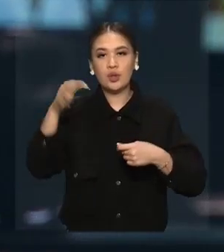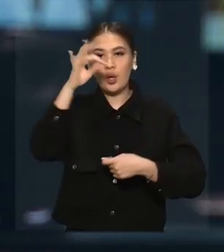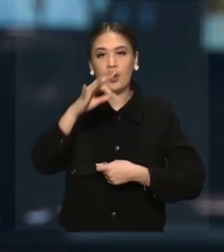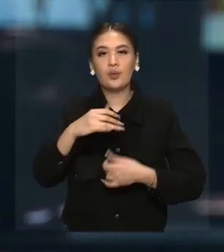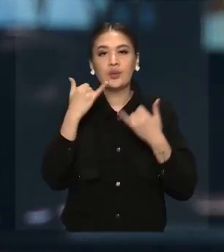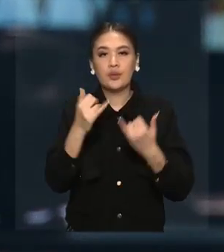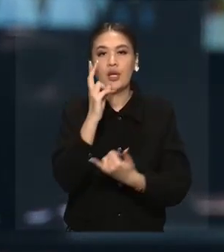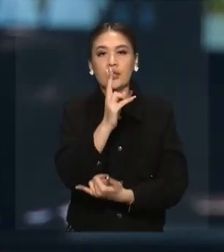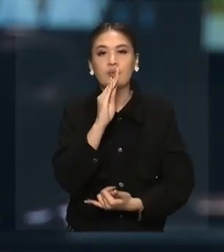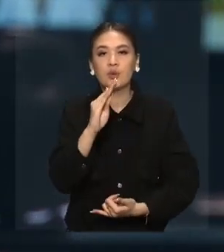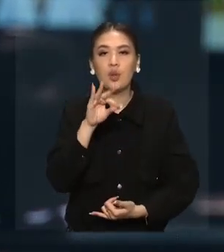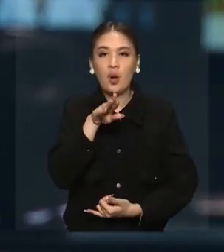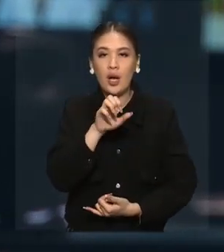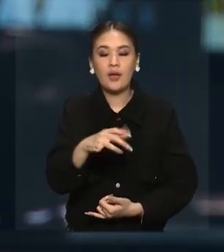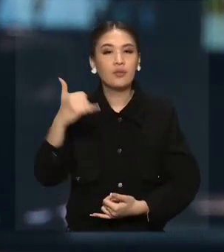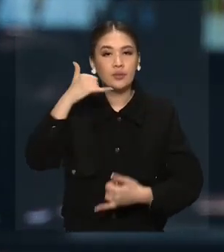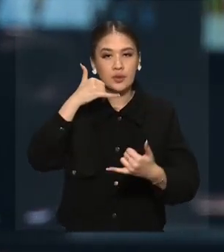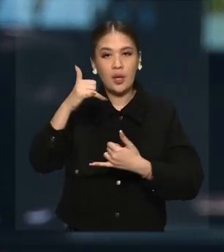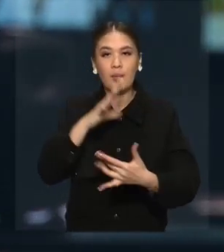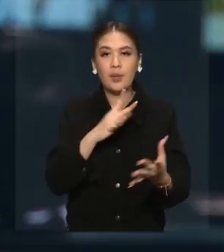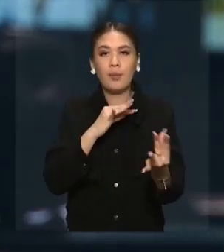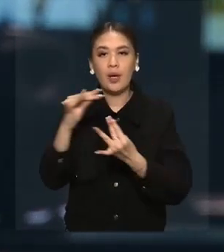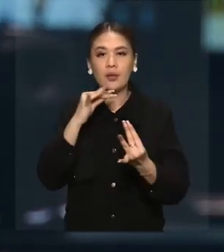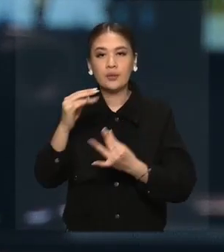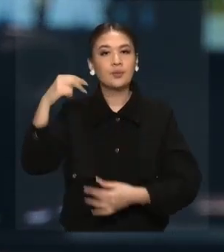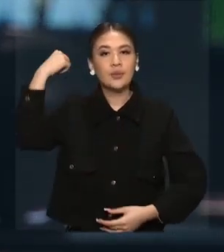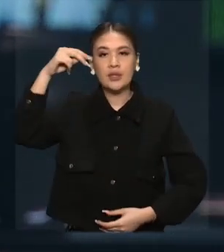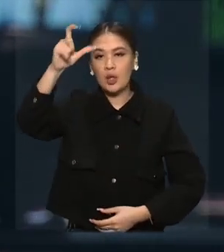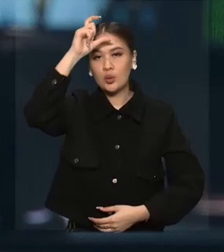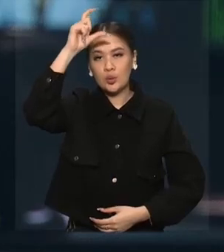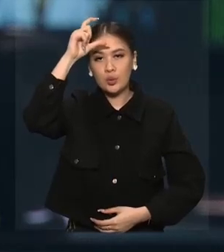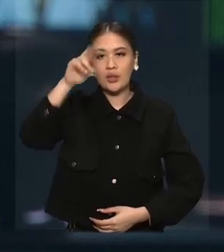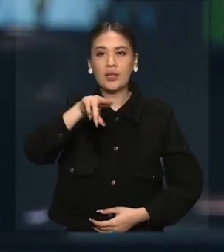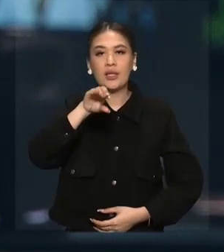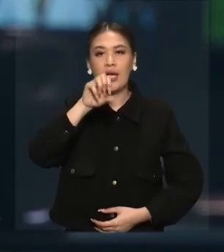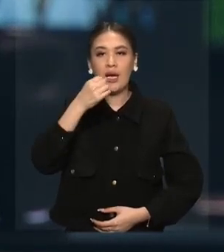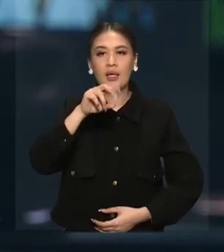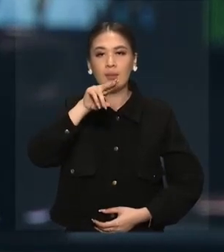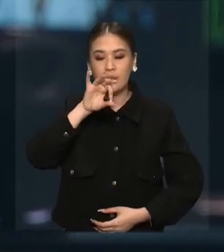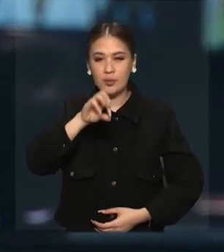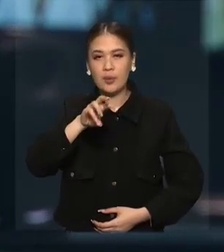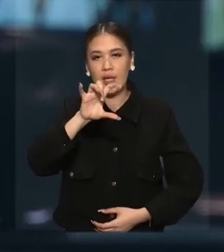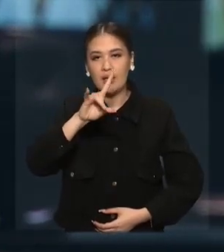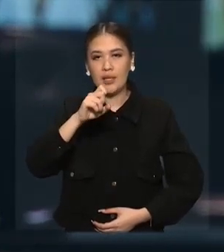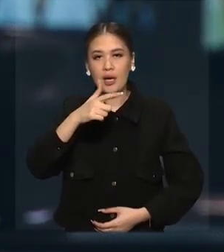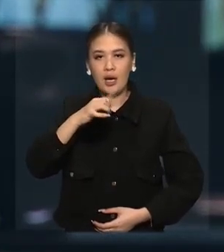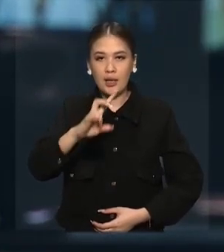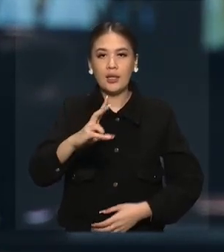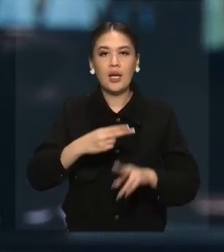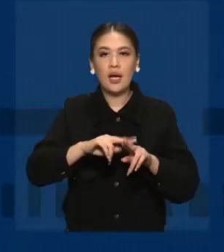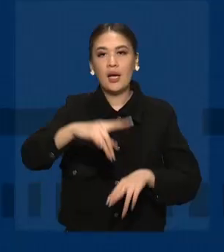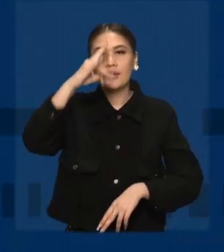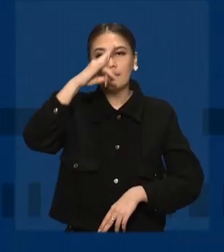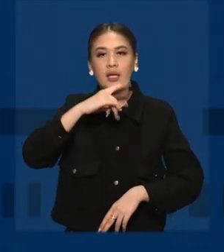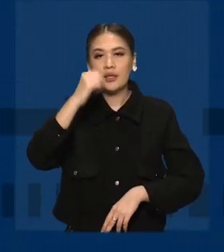Сегодня же Касым-Жомарт Токаев по телефону поговорил с президентом Турции Реджепом Таипом Эрдоганом. Казахстанский лидер поблагодарил